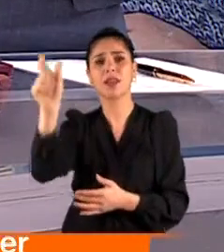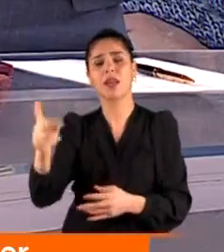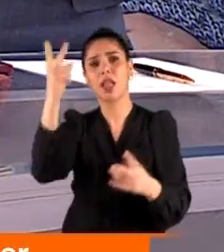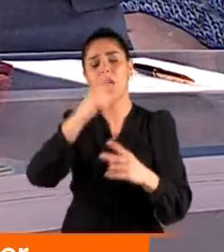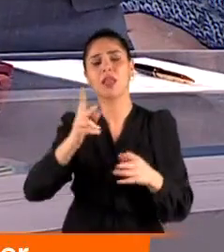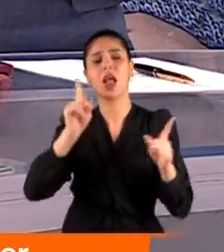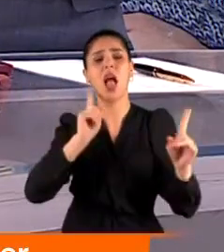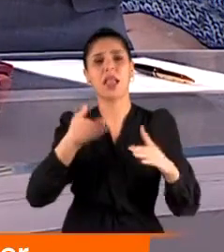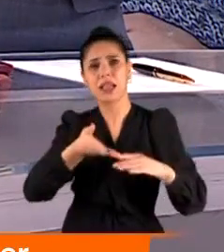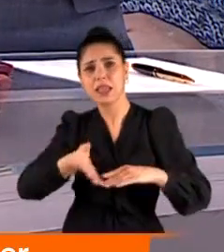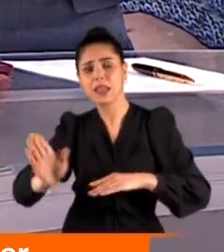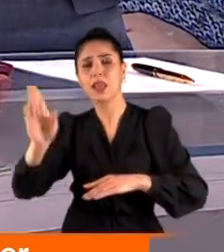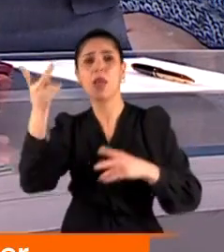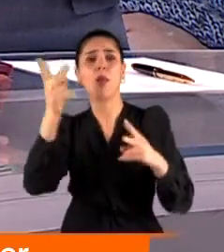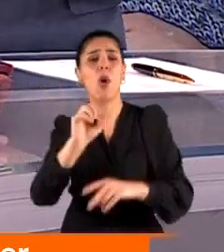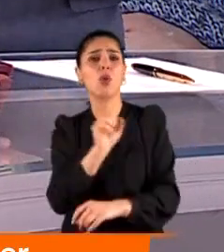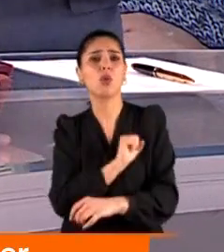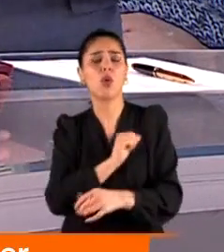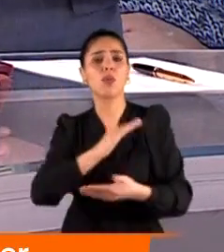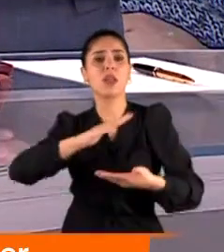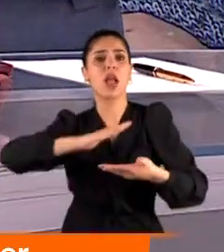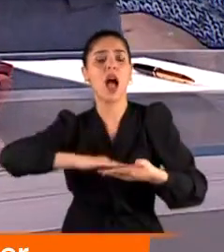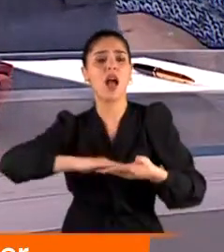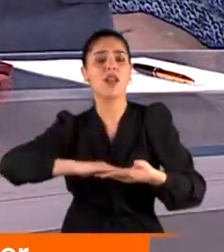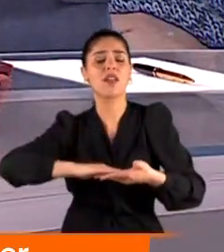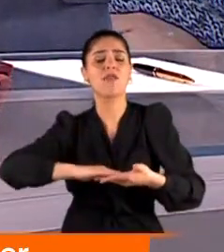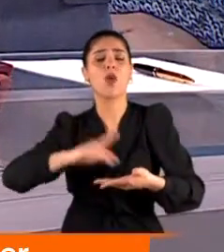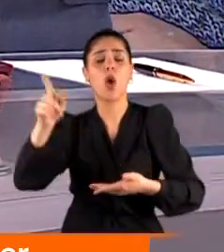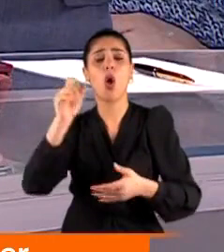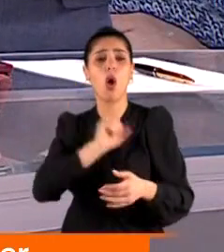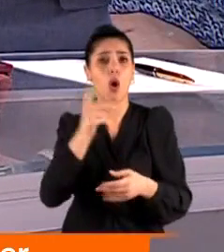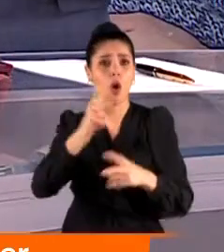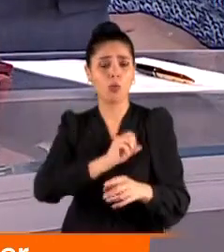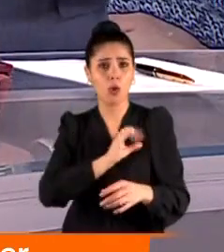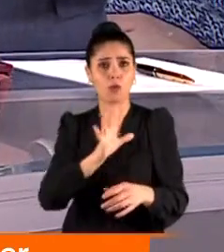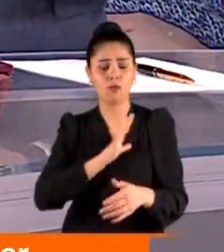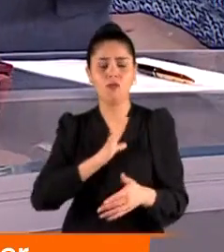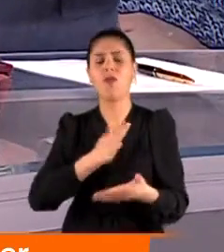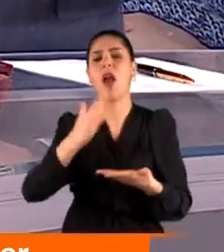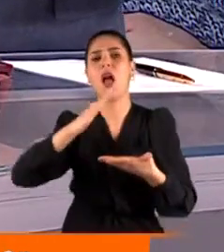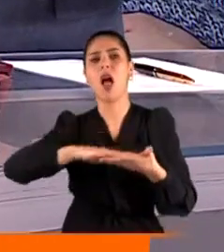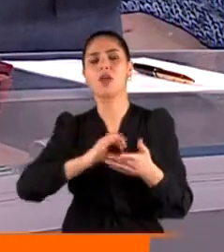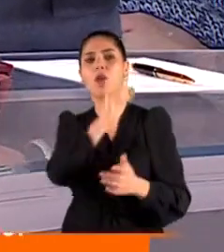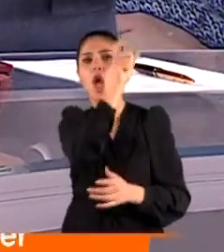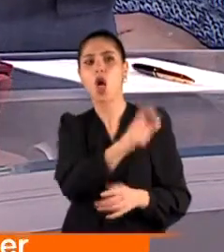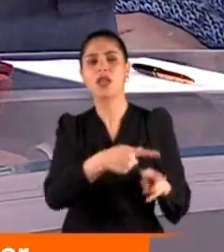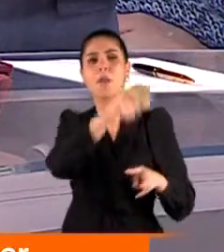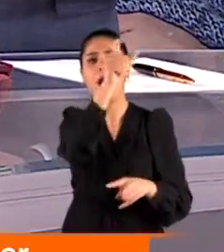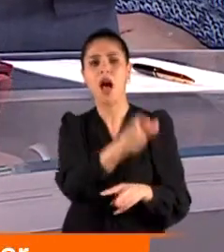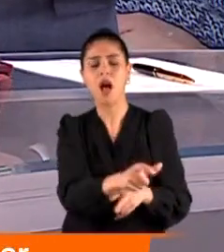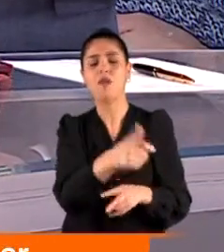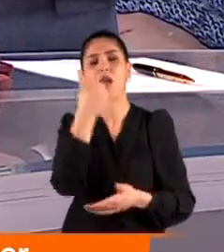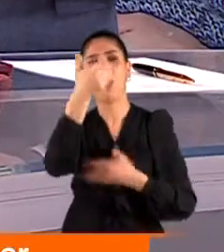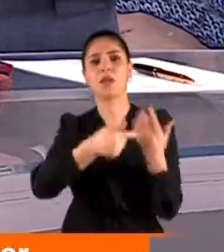gözyaşlarıyla adliyeden ayrılırken yaşadığı ölüm korkusunu arkadaşlarımız Özlem Aktay ve Arif Soner Kalkan'a anlattı ve bu cümleyi